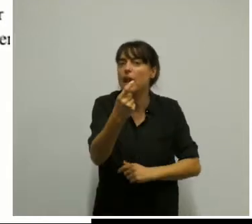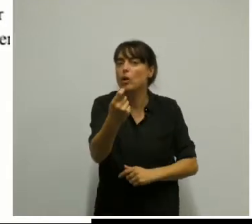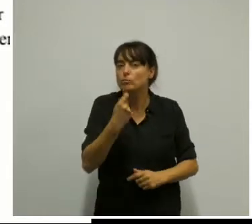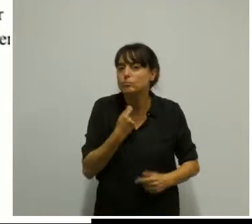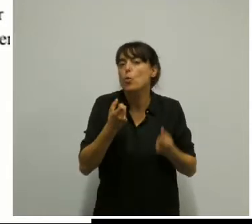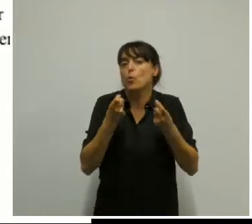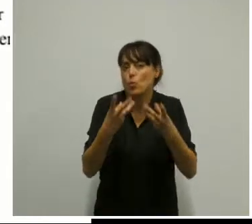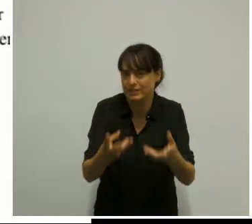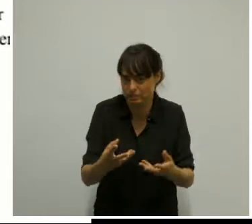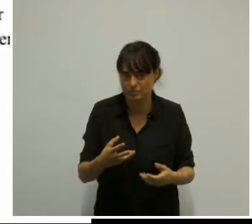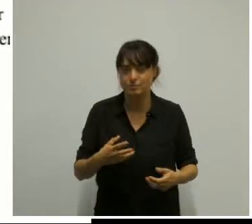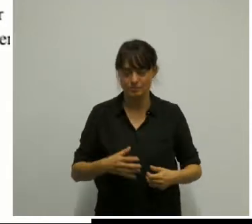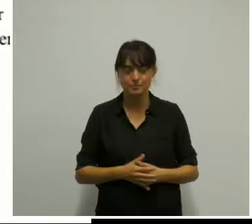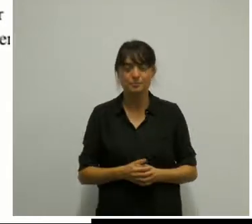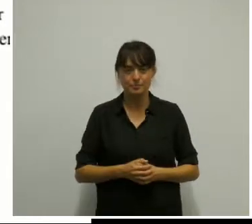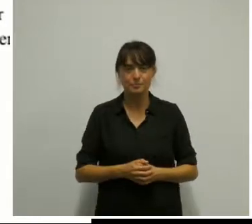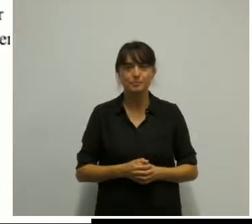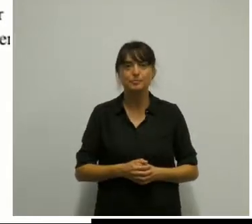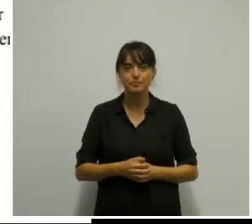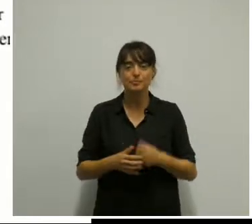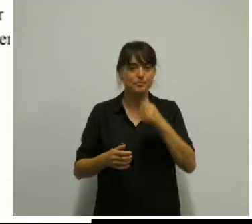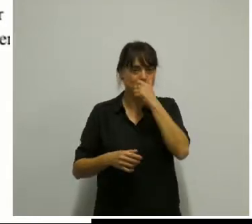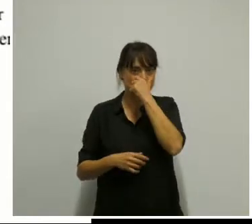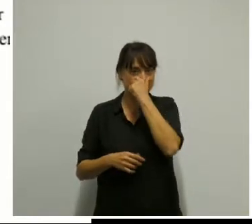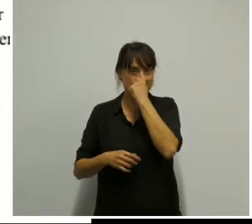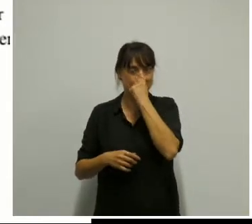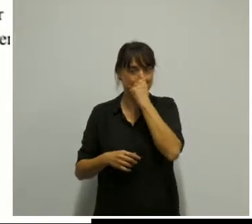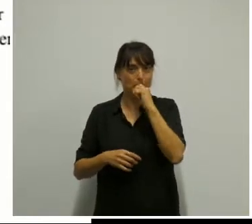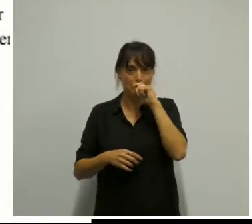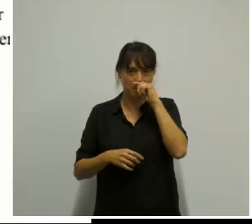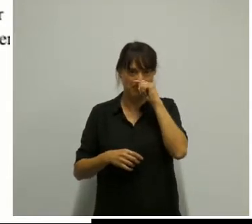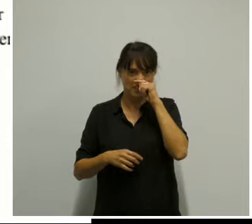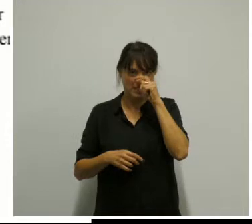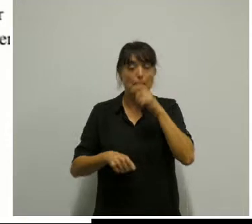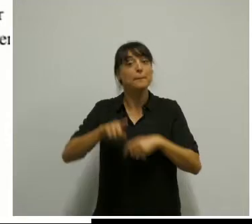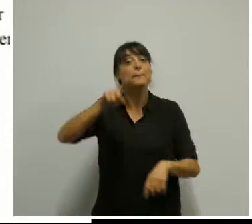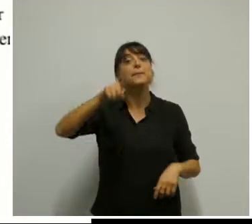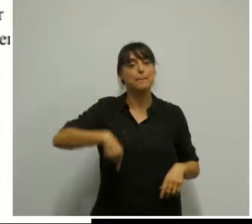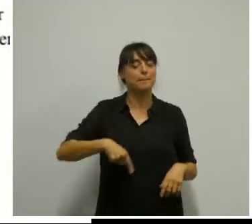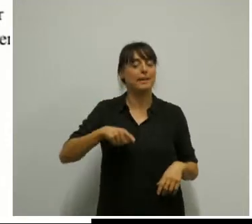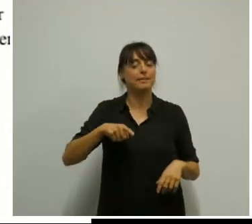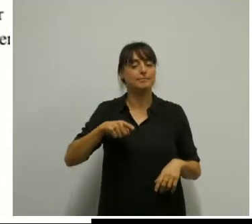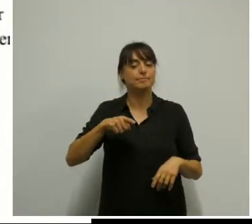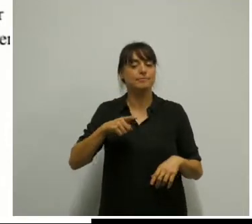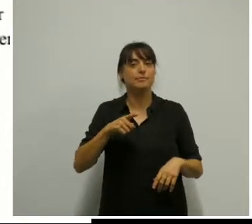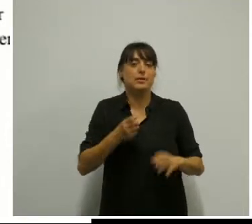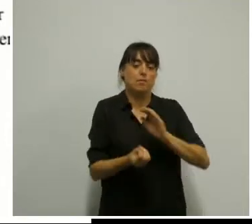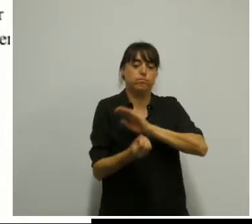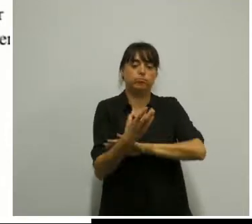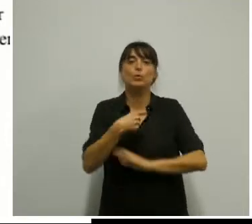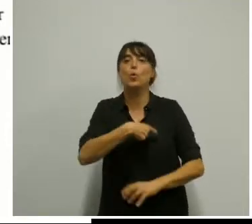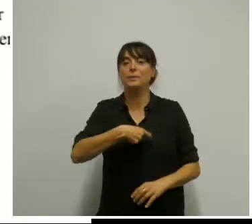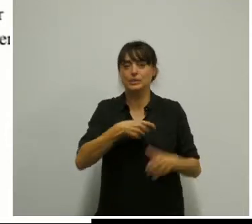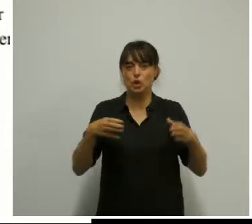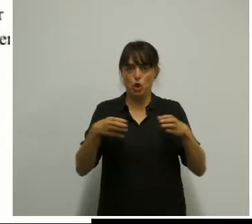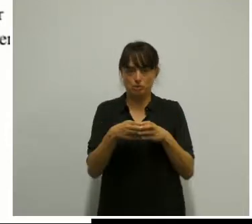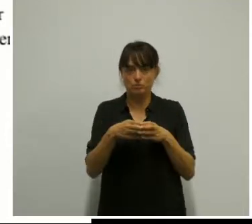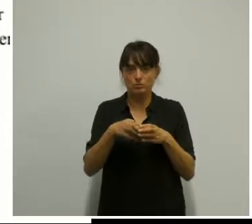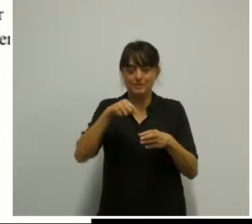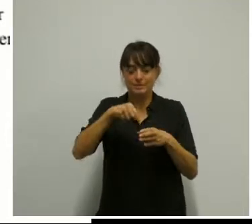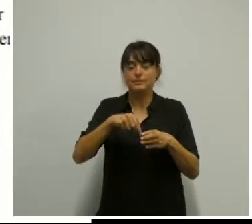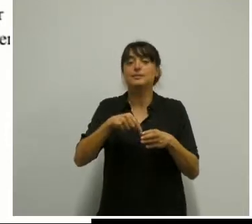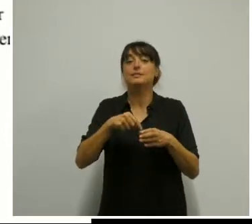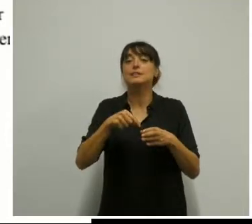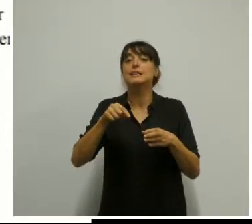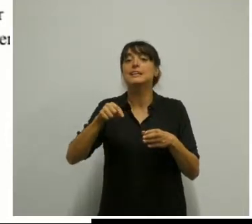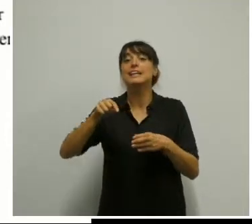des de l'organització dels patis també et diuen que hem de formar una comissió, un grup motor d'això, i que els nens de